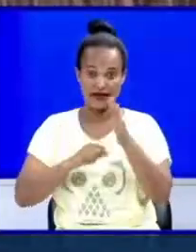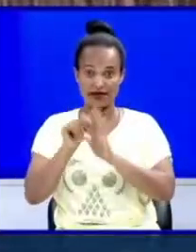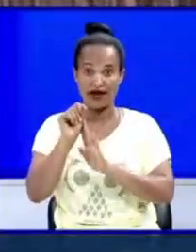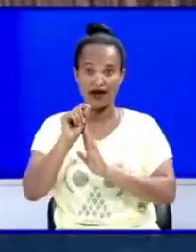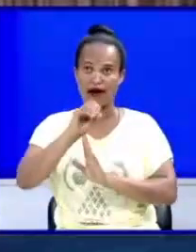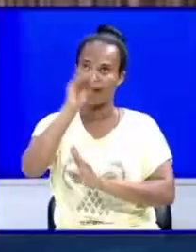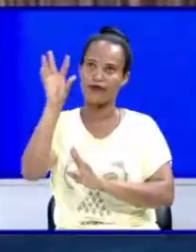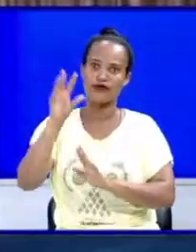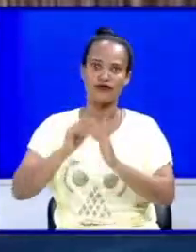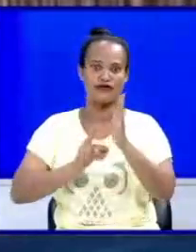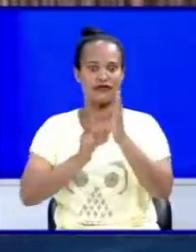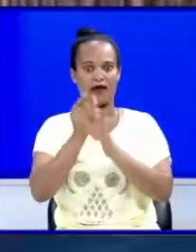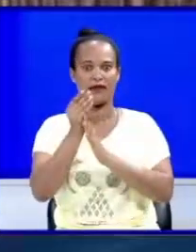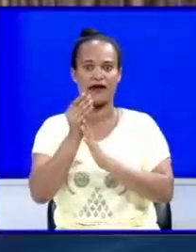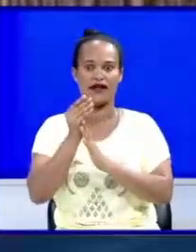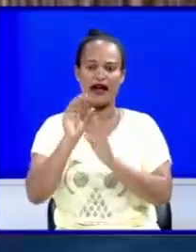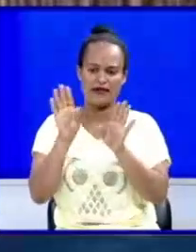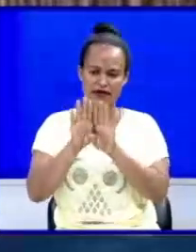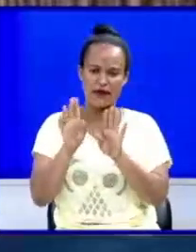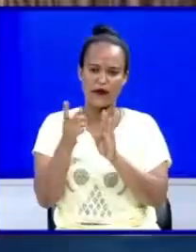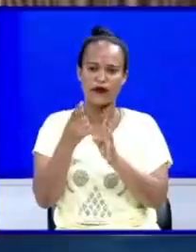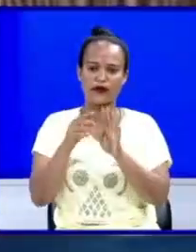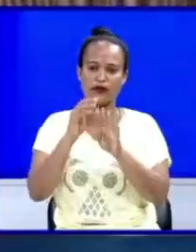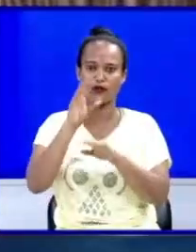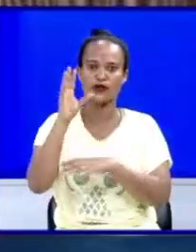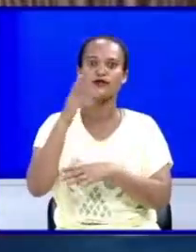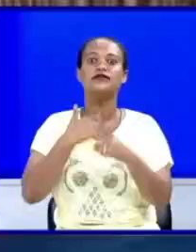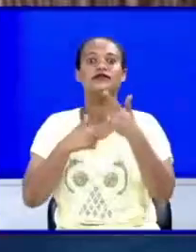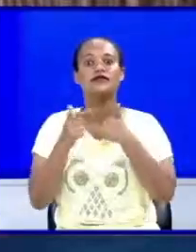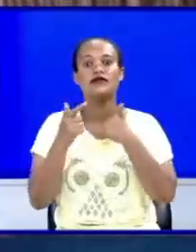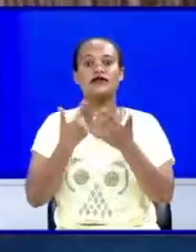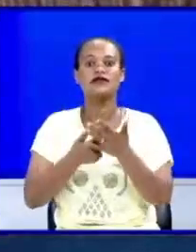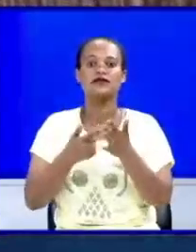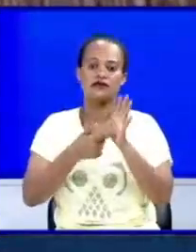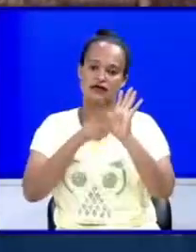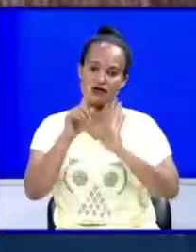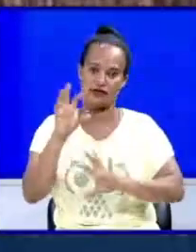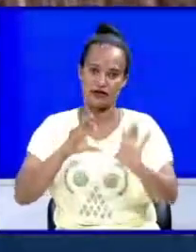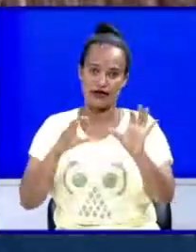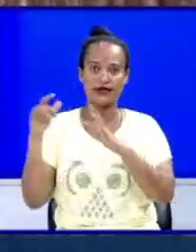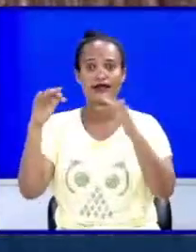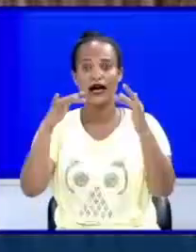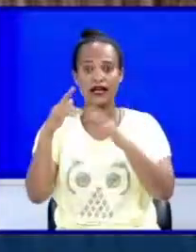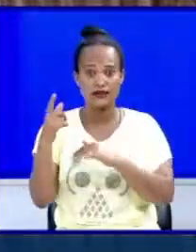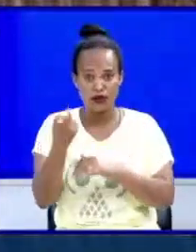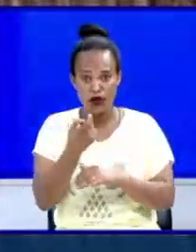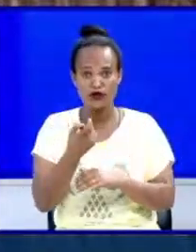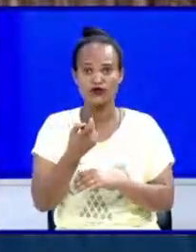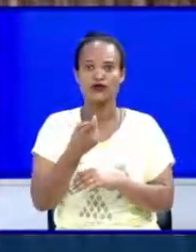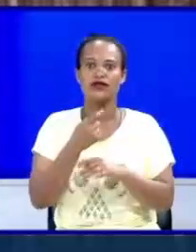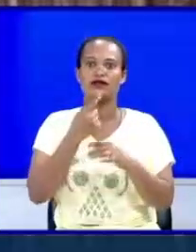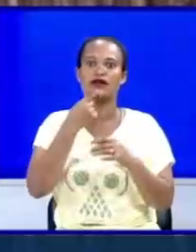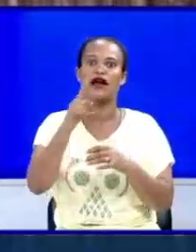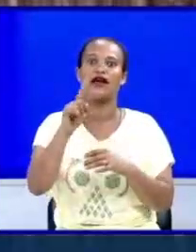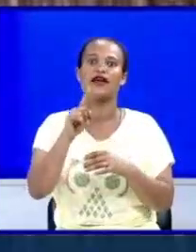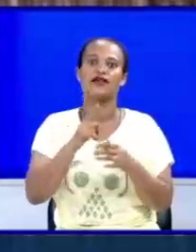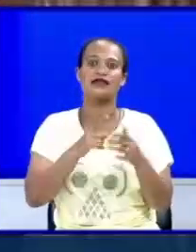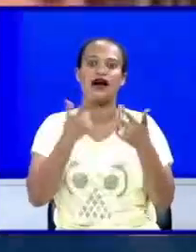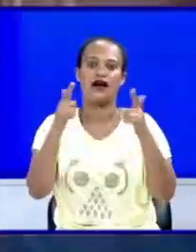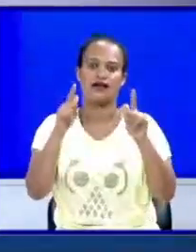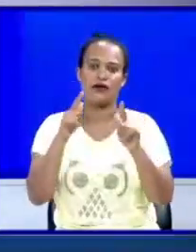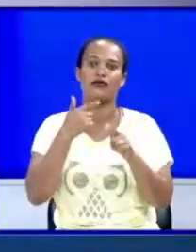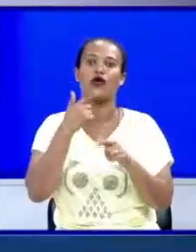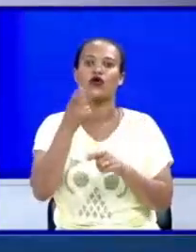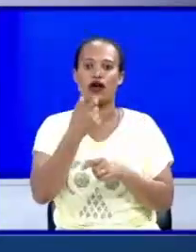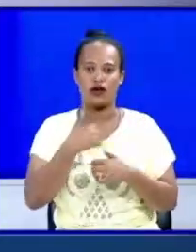ብሩህ ዝማዕበለ ኣብ ፀበባ ኮይኑ መጻኢ ብሩህ ዝትስፎን ነዚ ጋህዲ ንምግባር ድማ ዝቃለስ ህዝባ ምዃኑ ዘርኣየ ትጓንፋ ድማ ኮይኑ